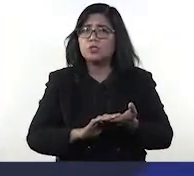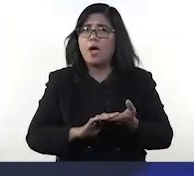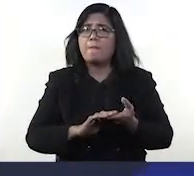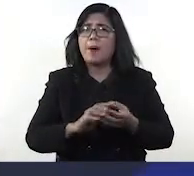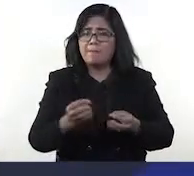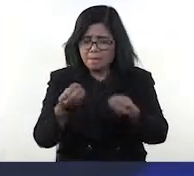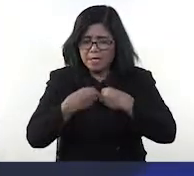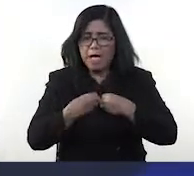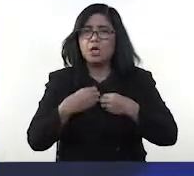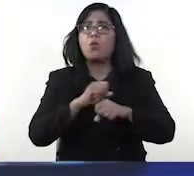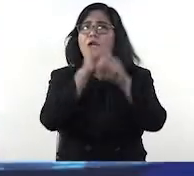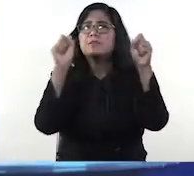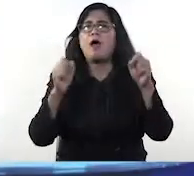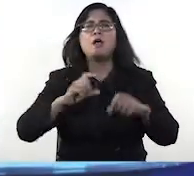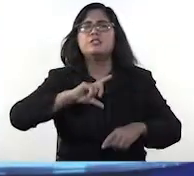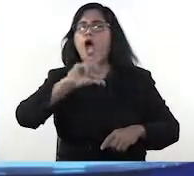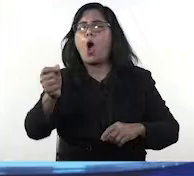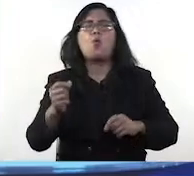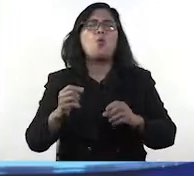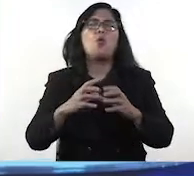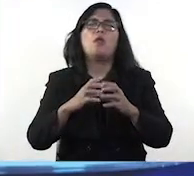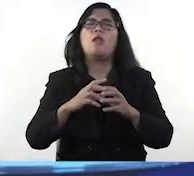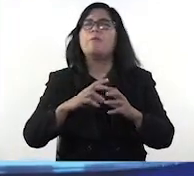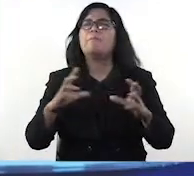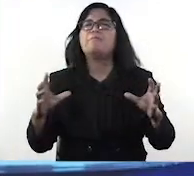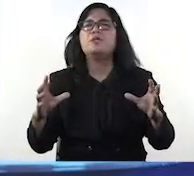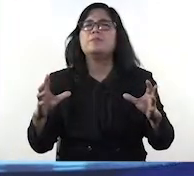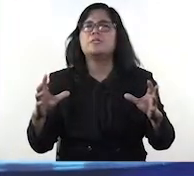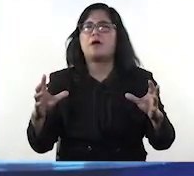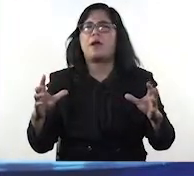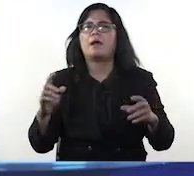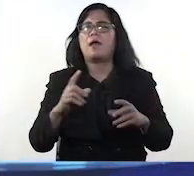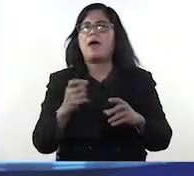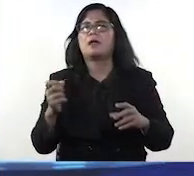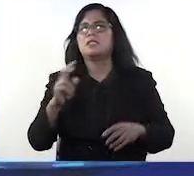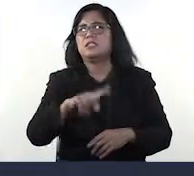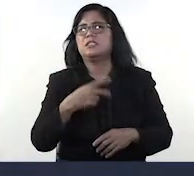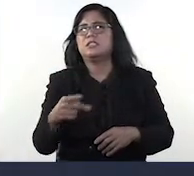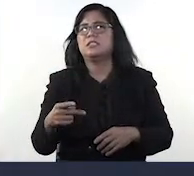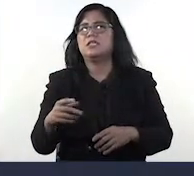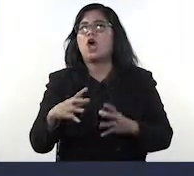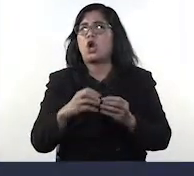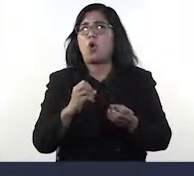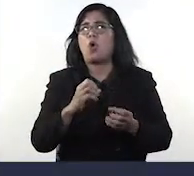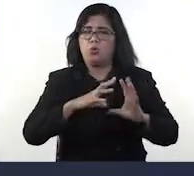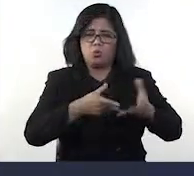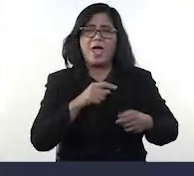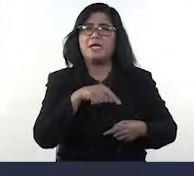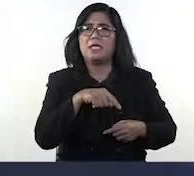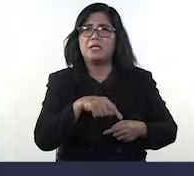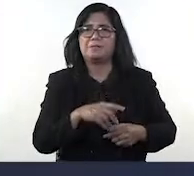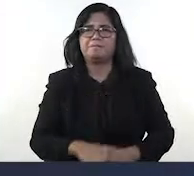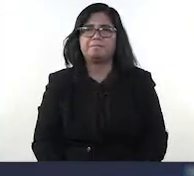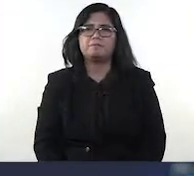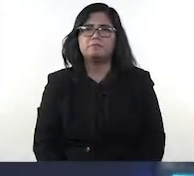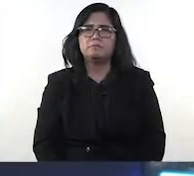anda segalanya walau Haleluya makanya Alkitab lapar Oh yang di dalam Kalau lebih besar royalan dunia ini jadi jangan kita